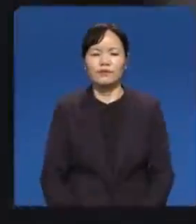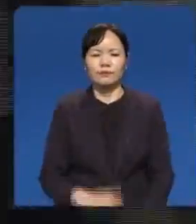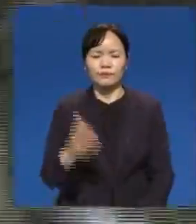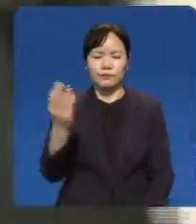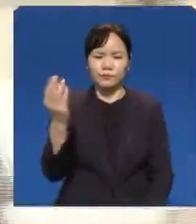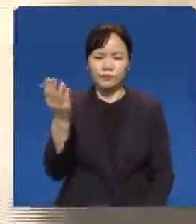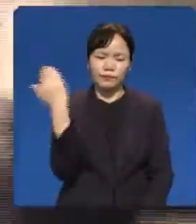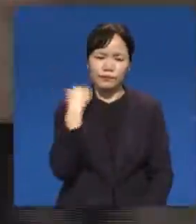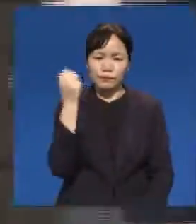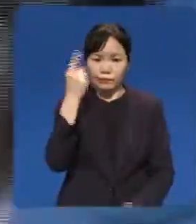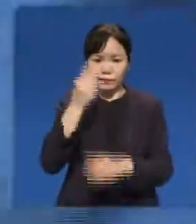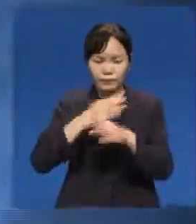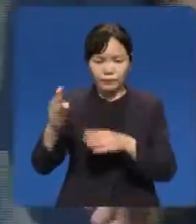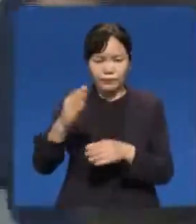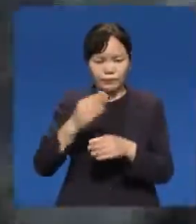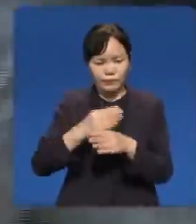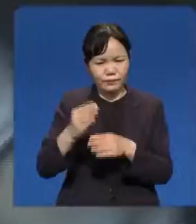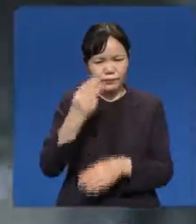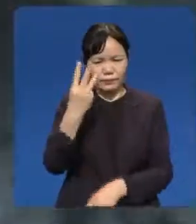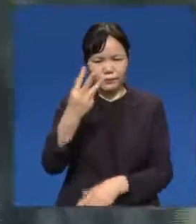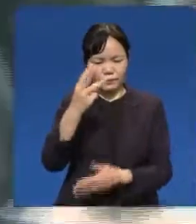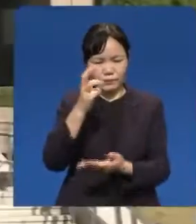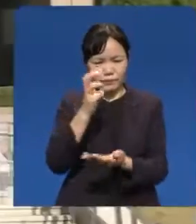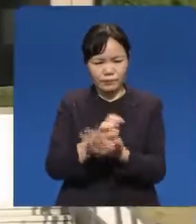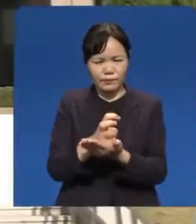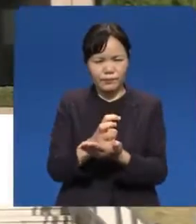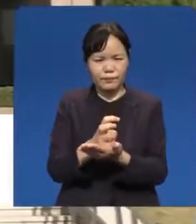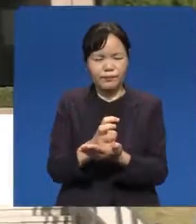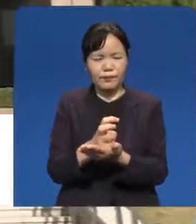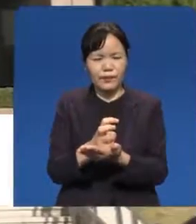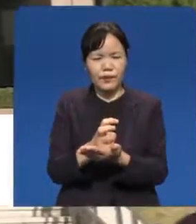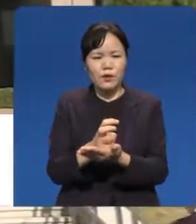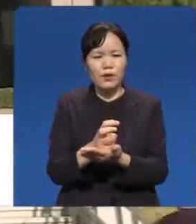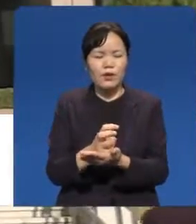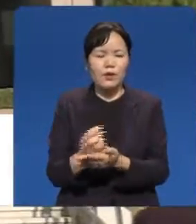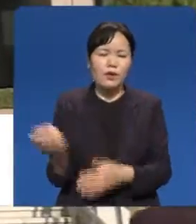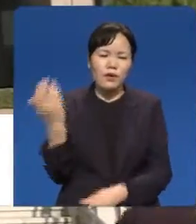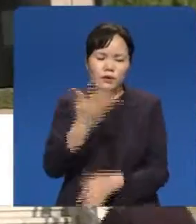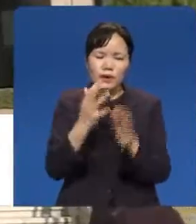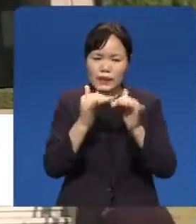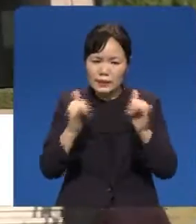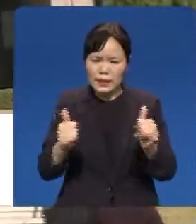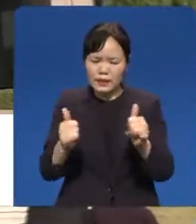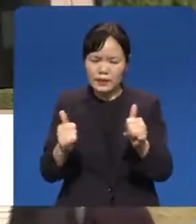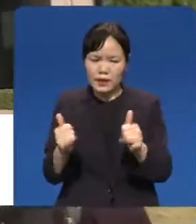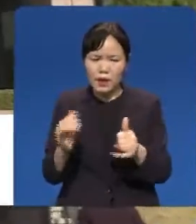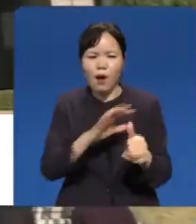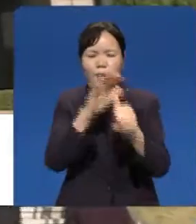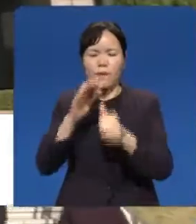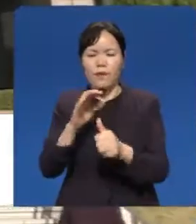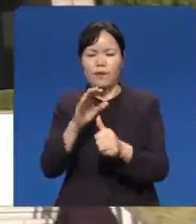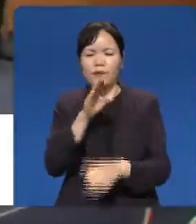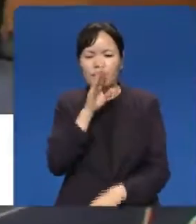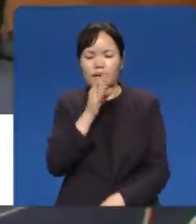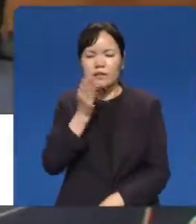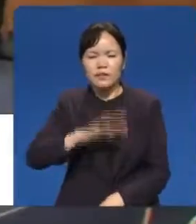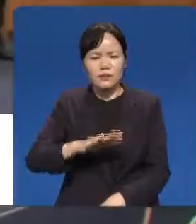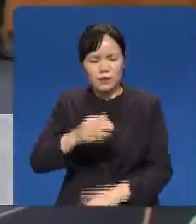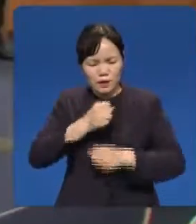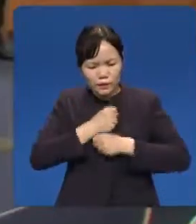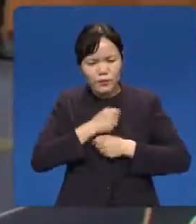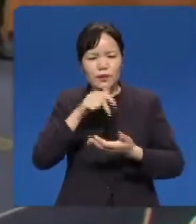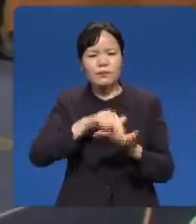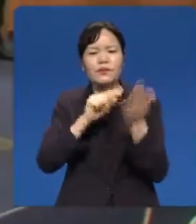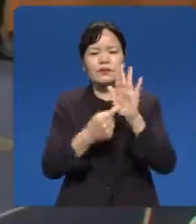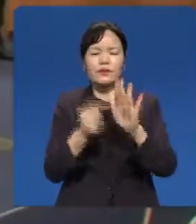임대차 3법 폐지도 임차인 보호를 위한 개정은 공감하지만 당장은 조심스럽다는 입장을 보였습니다.